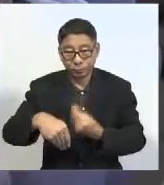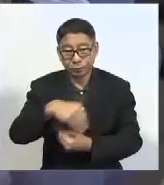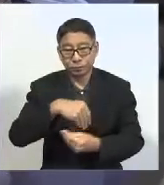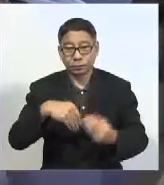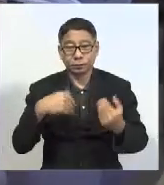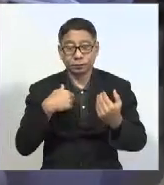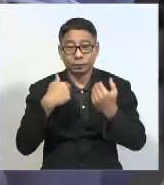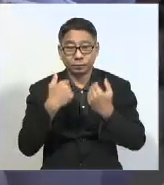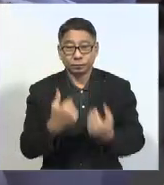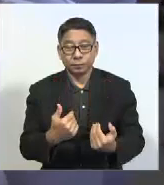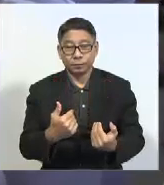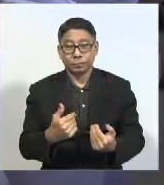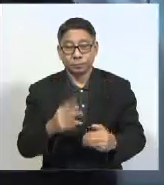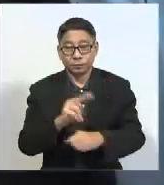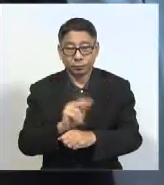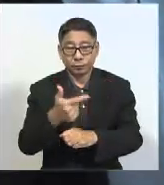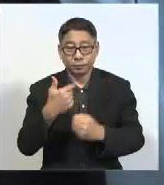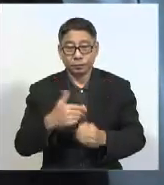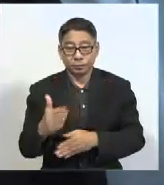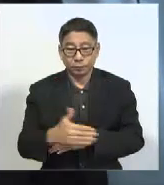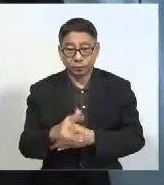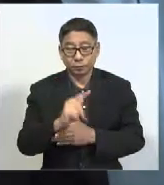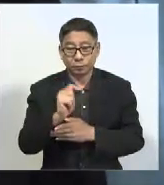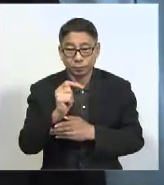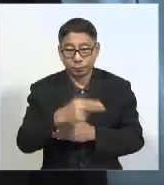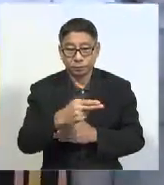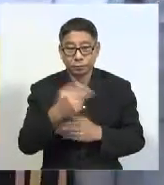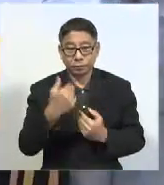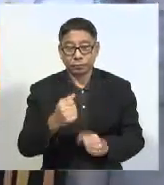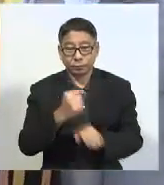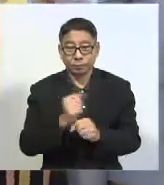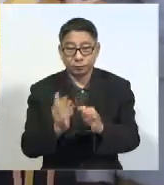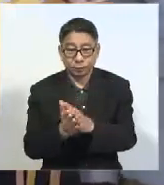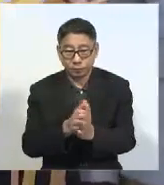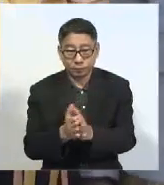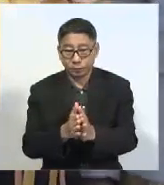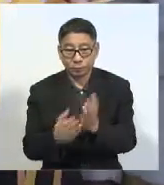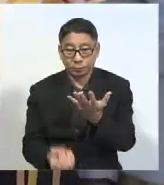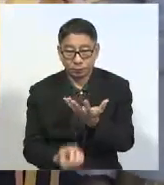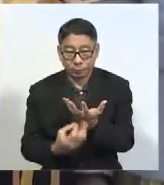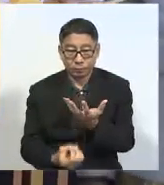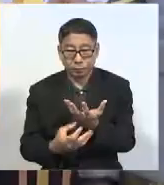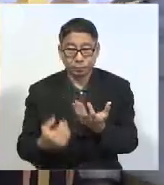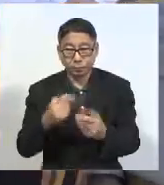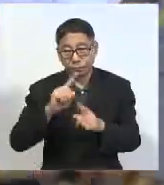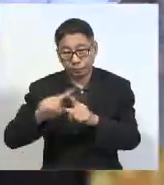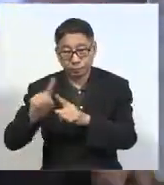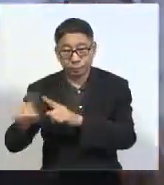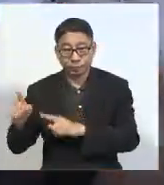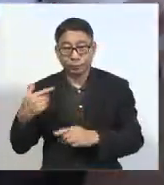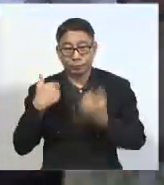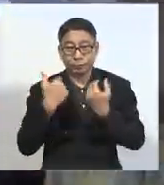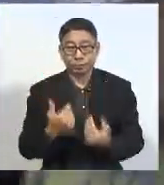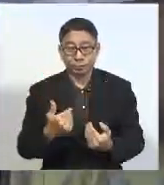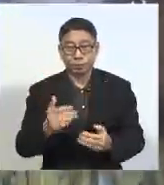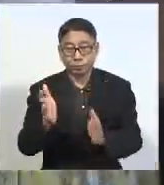นโดยภายในงานจะมีการนำปลาทูสดๆมาประกอบอาหารหลากหลายเมนู